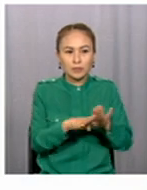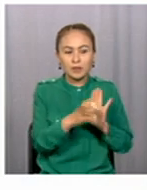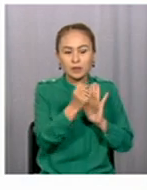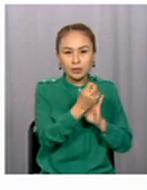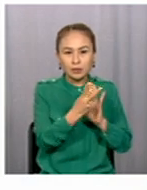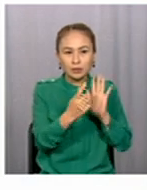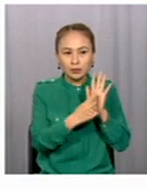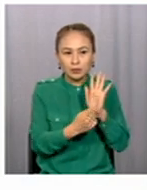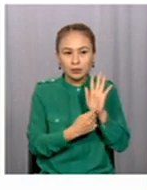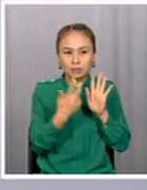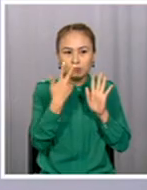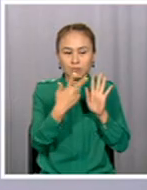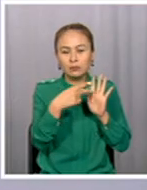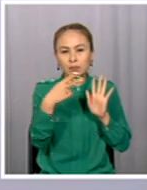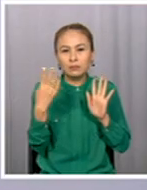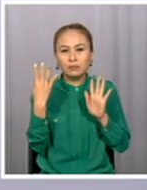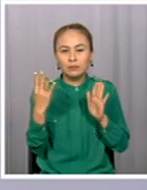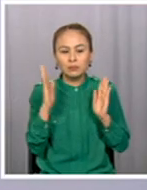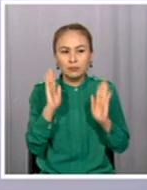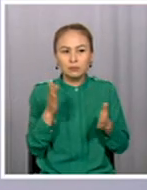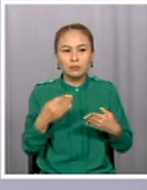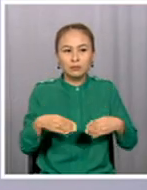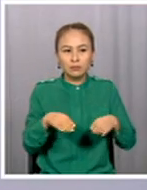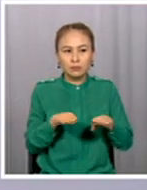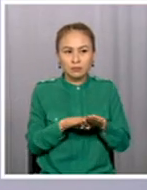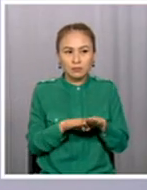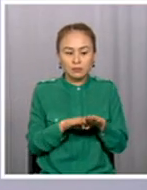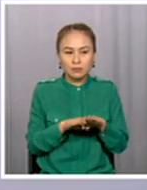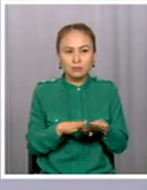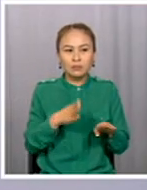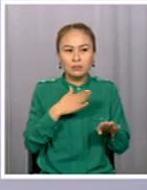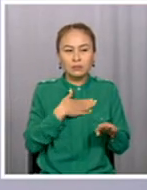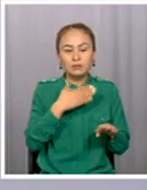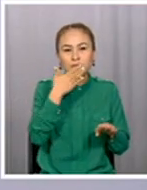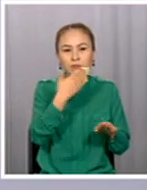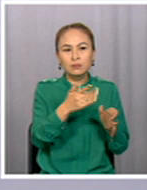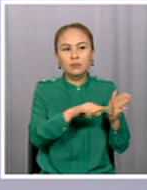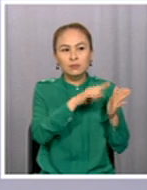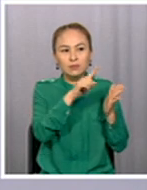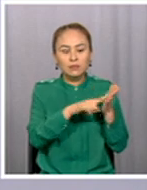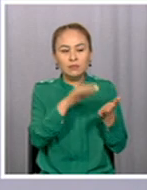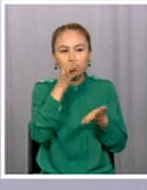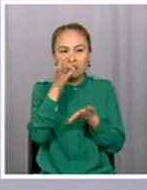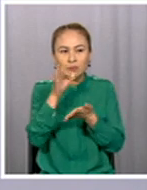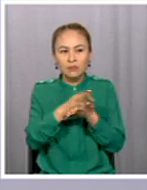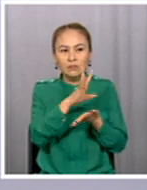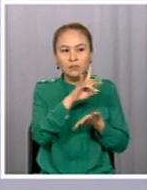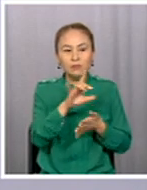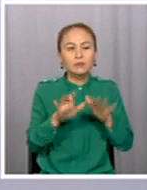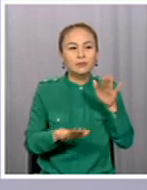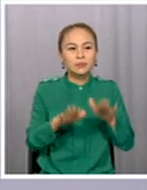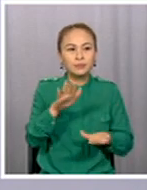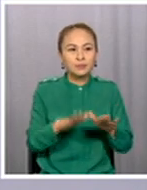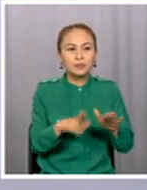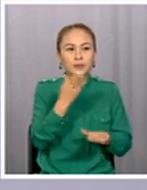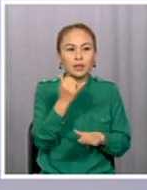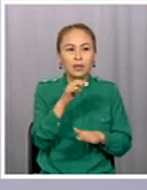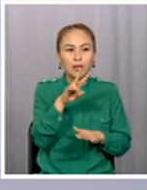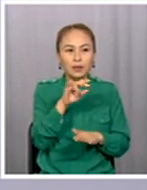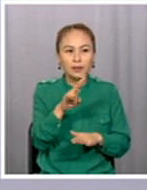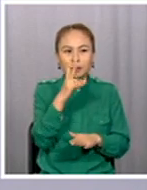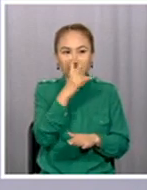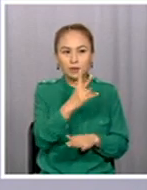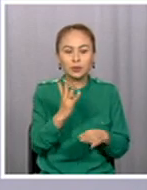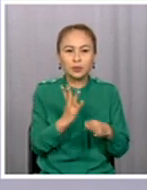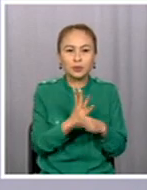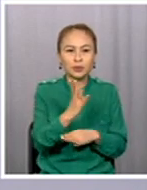бөлеміз, сонда 4 шығады. Демек, балар, біздің сұрағымыздың жауабы мына мыстың салмағы қалайының салмағынан 4